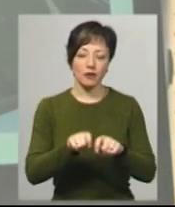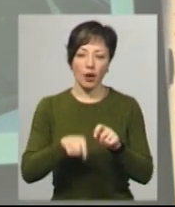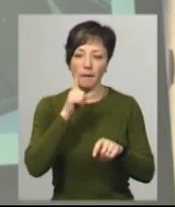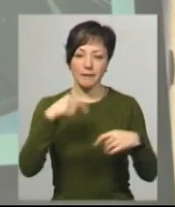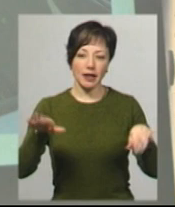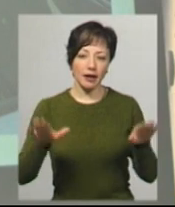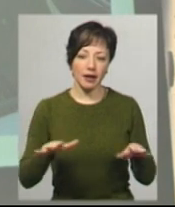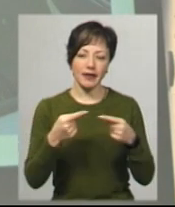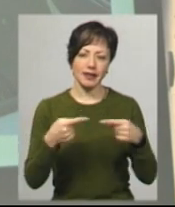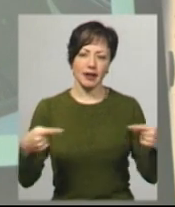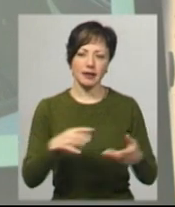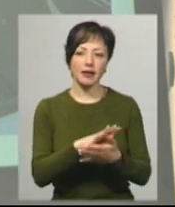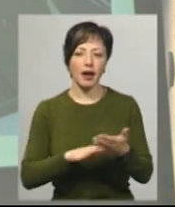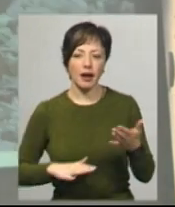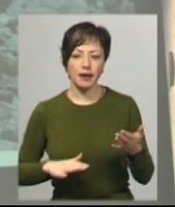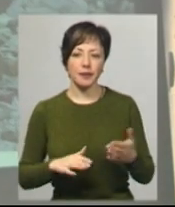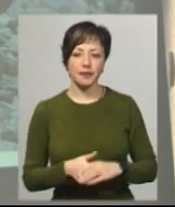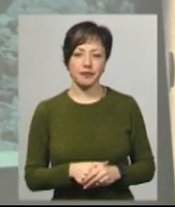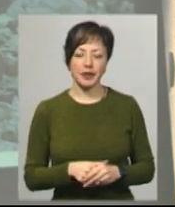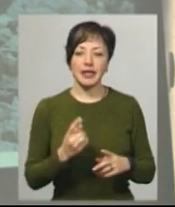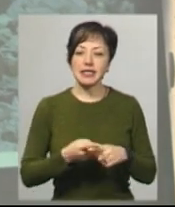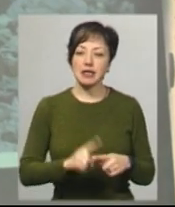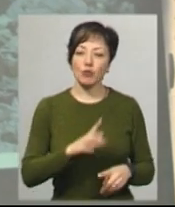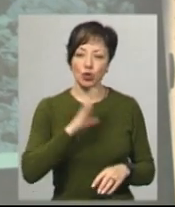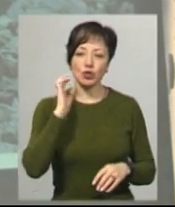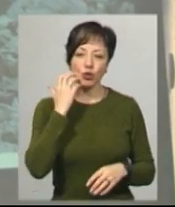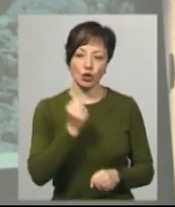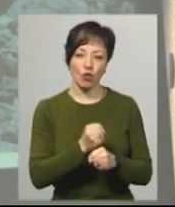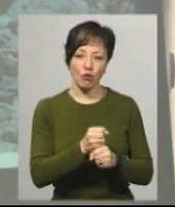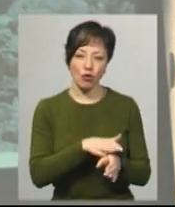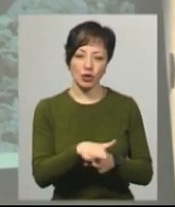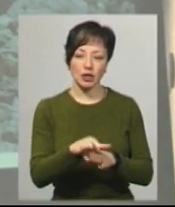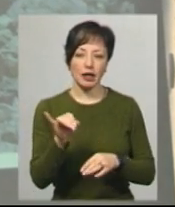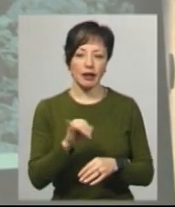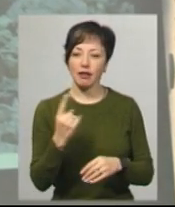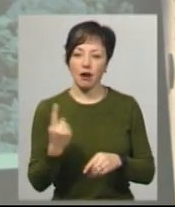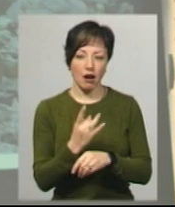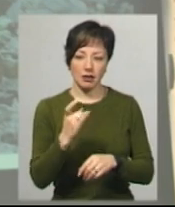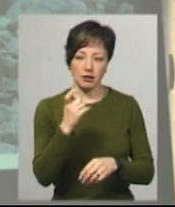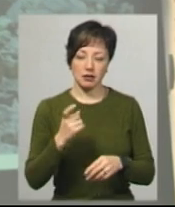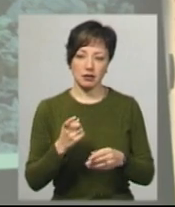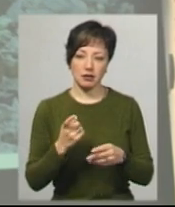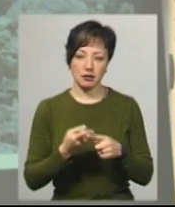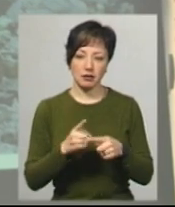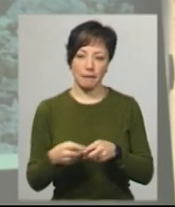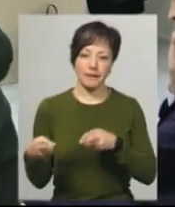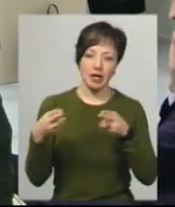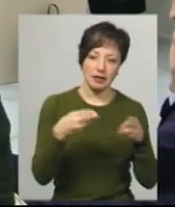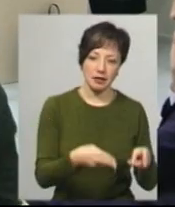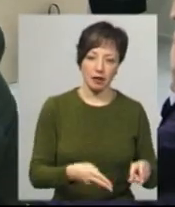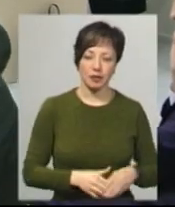птахів і так далі, так далі. Тобто це була серйозна робота і неодноразовими